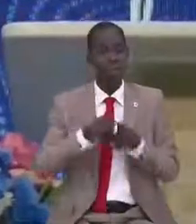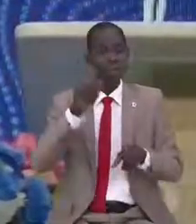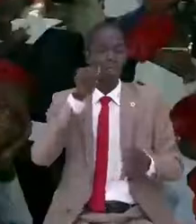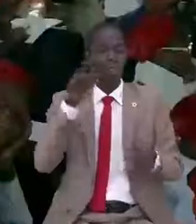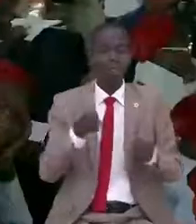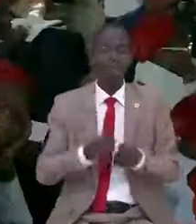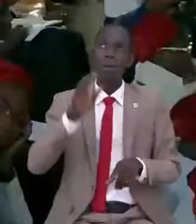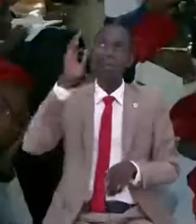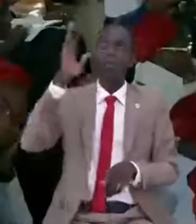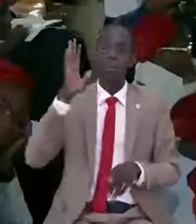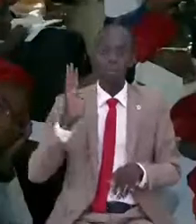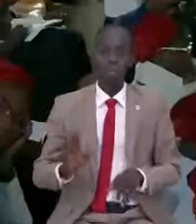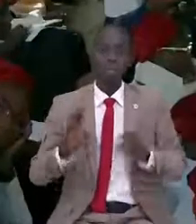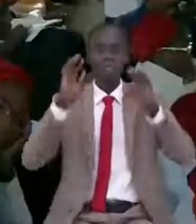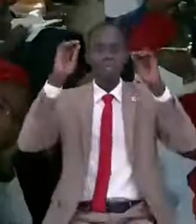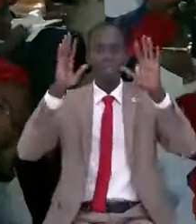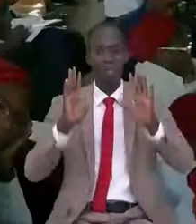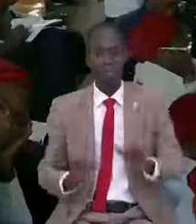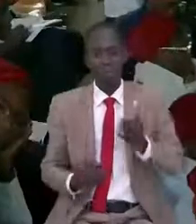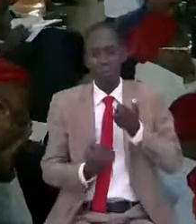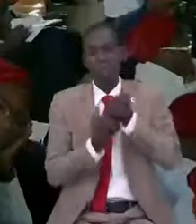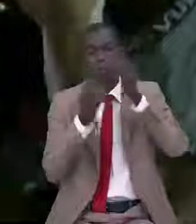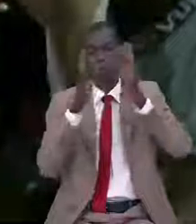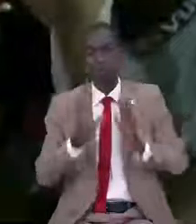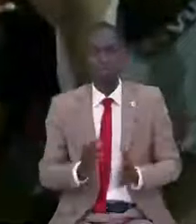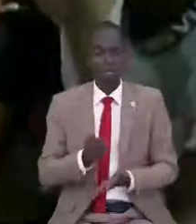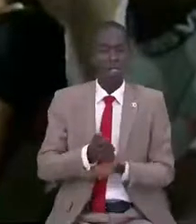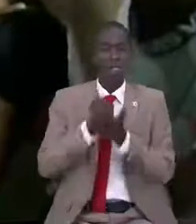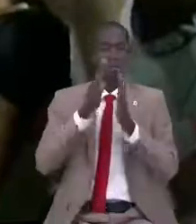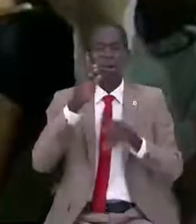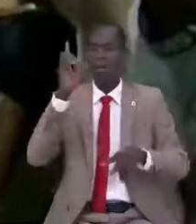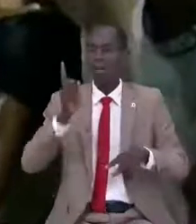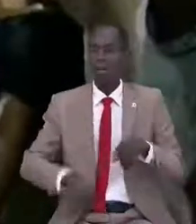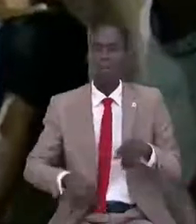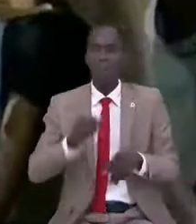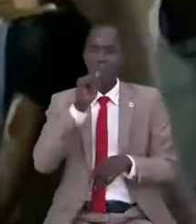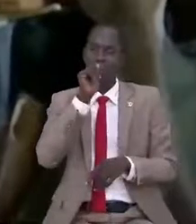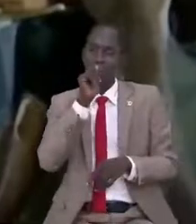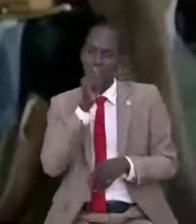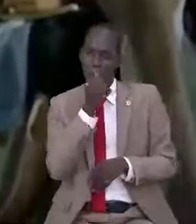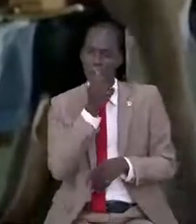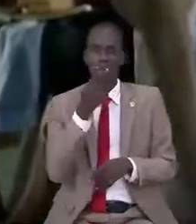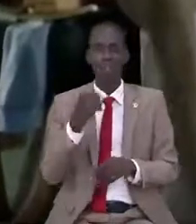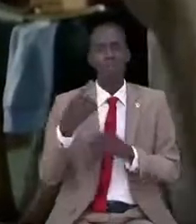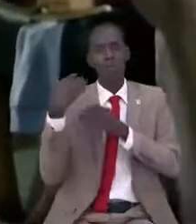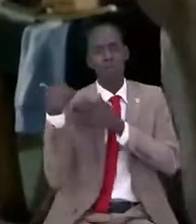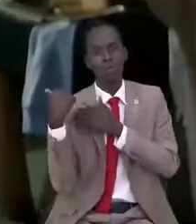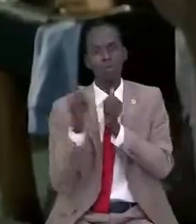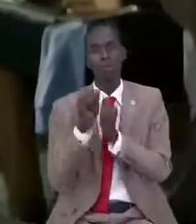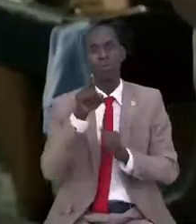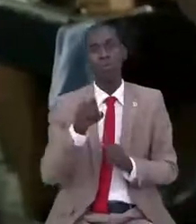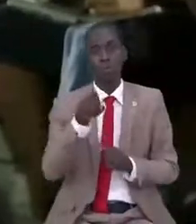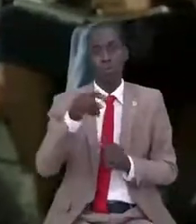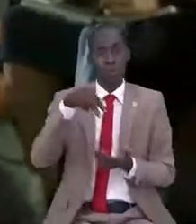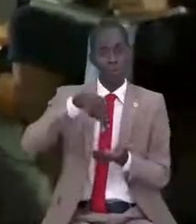ministre, pasteur, prédicateur, les amis, les aides ne peuvent pas porter